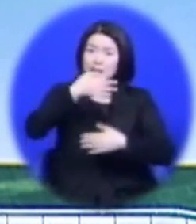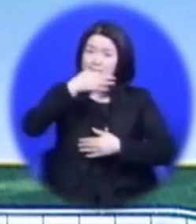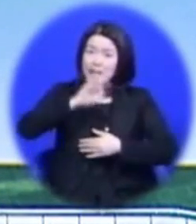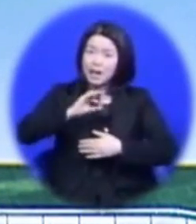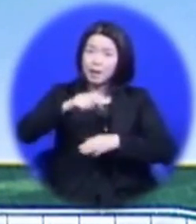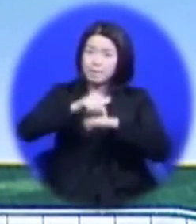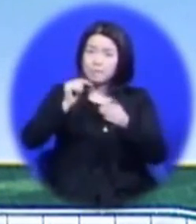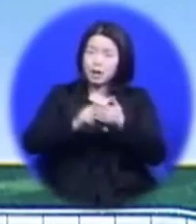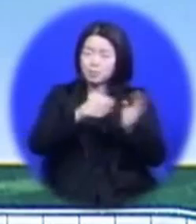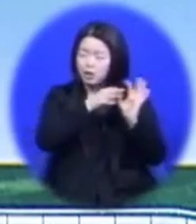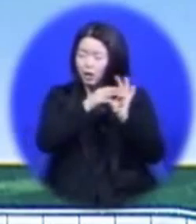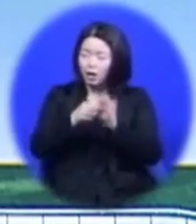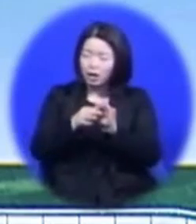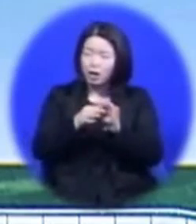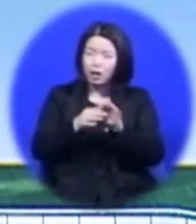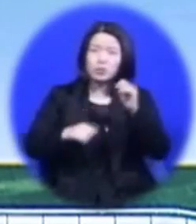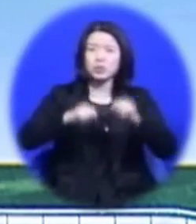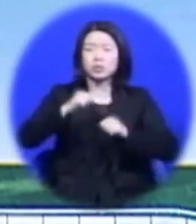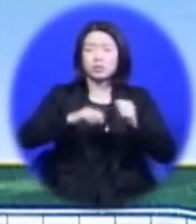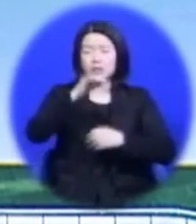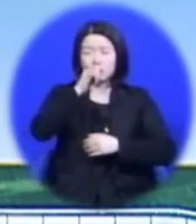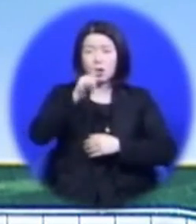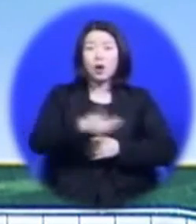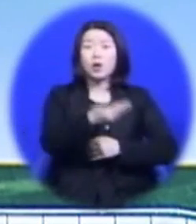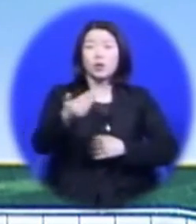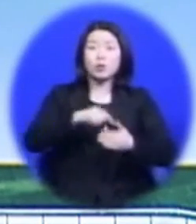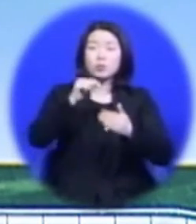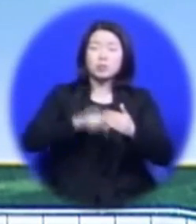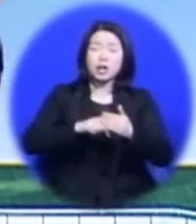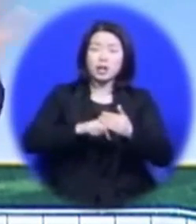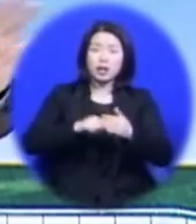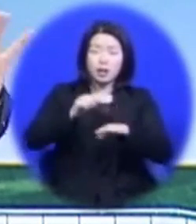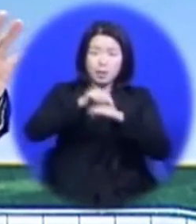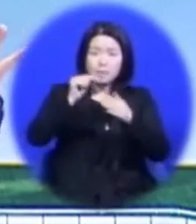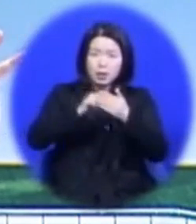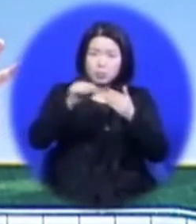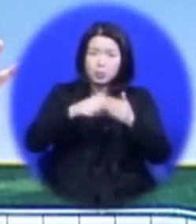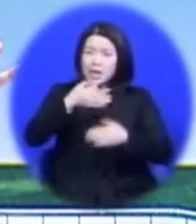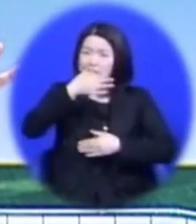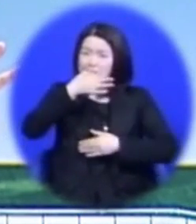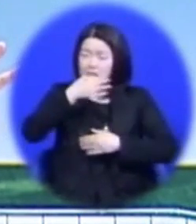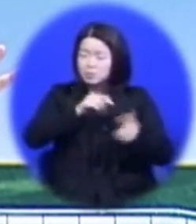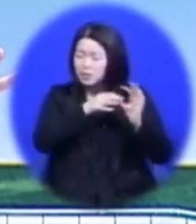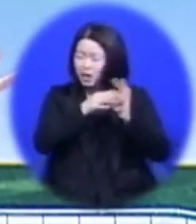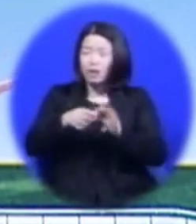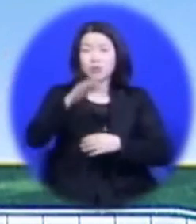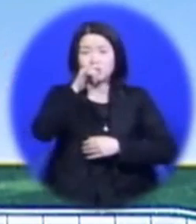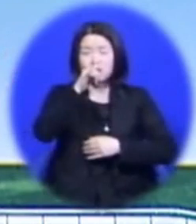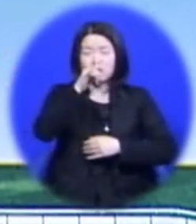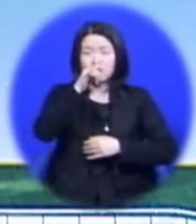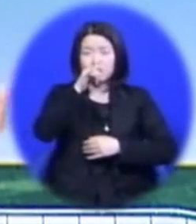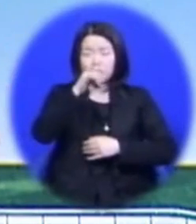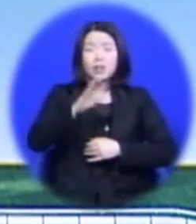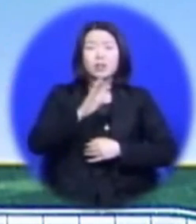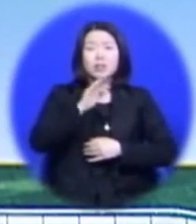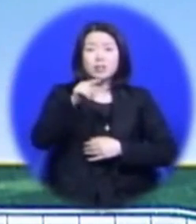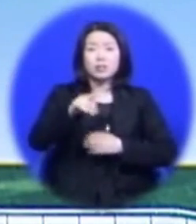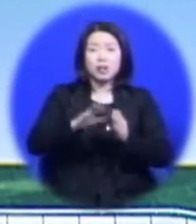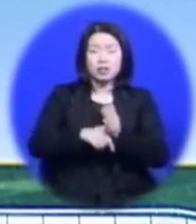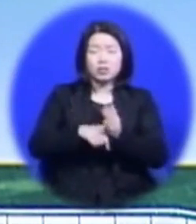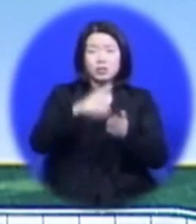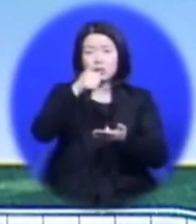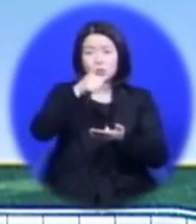계속 역사하지요. 욕심이 여러분 속에 계속 역사하지요. 그게 죄인 줄 몰랐을 때는 그냥